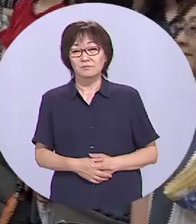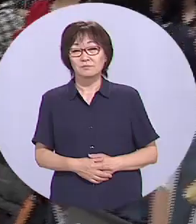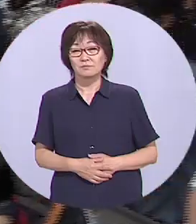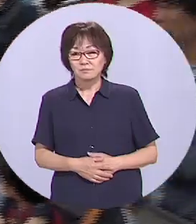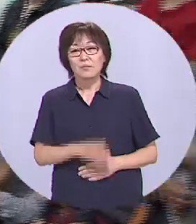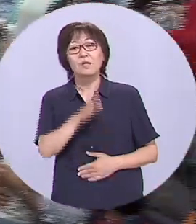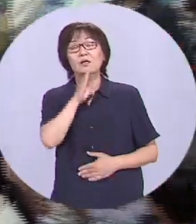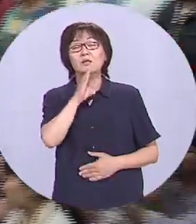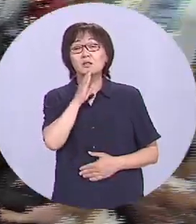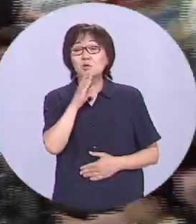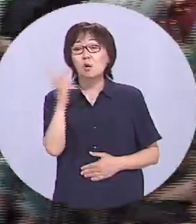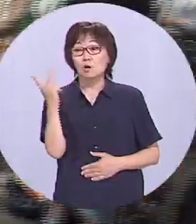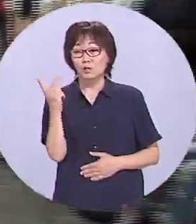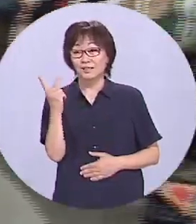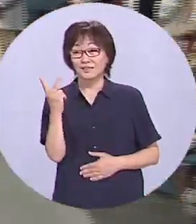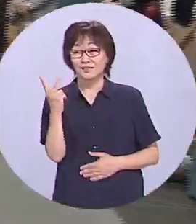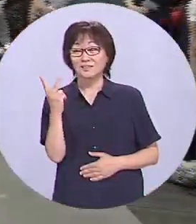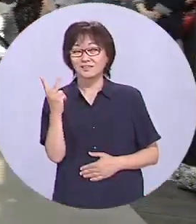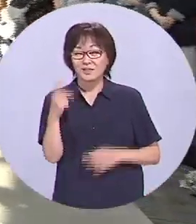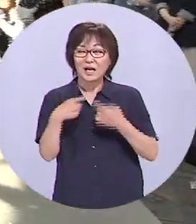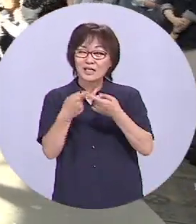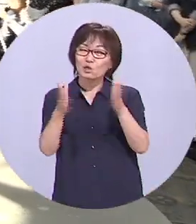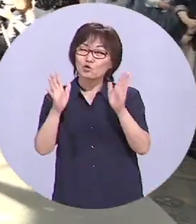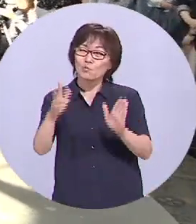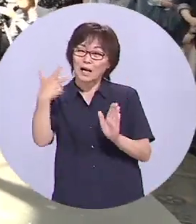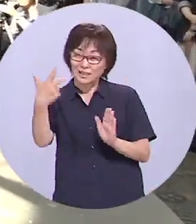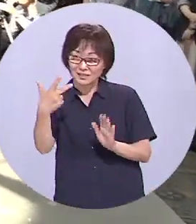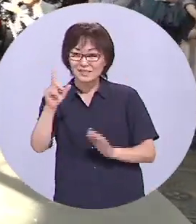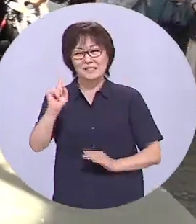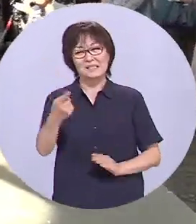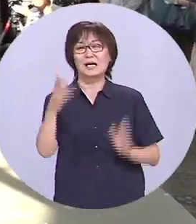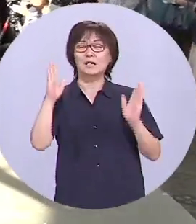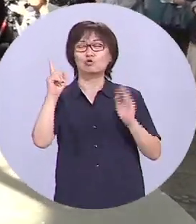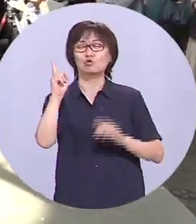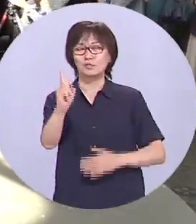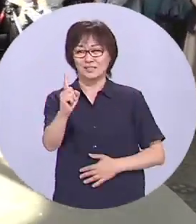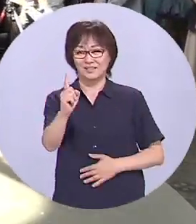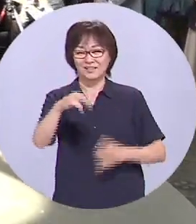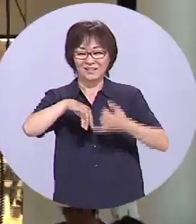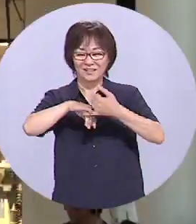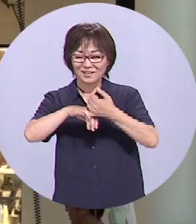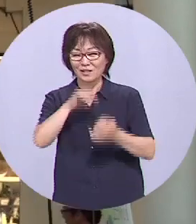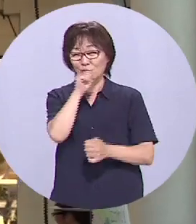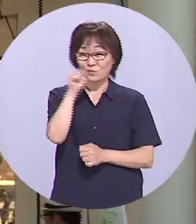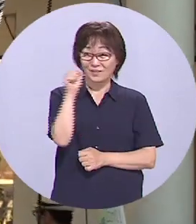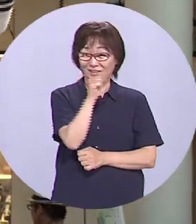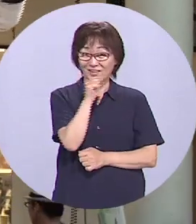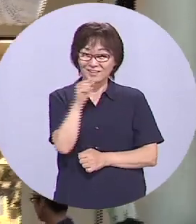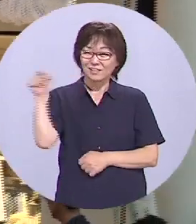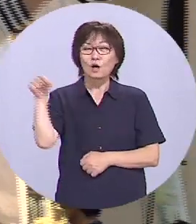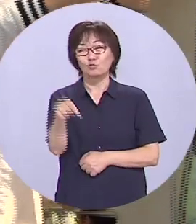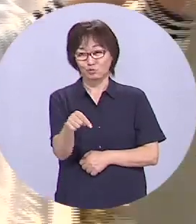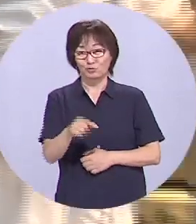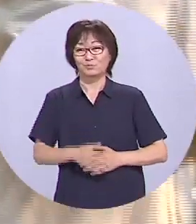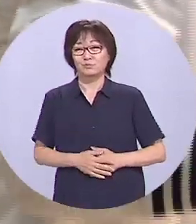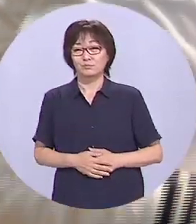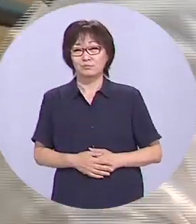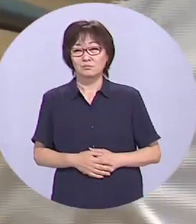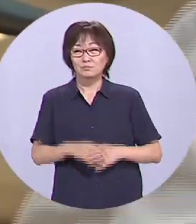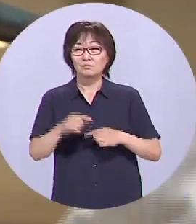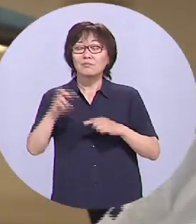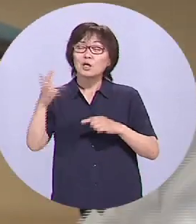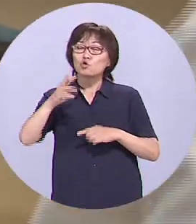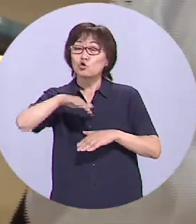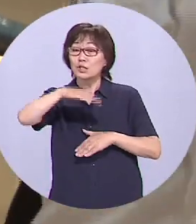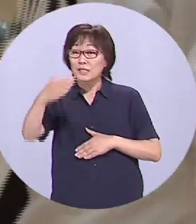実は種火のお二人、入間市にはほぼ毎月1回ライブのために足を運んでいます。そして入間市出身